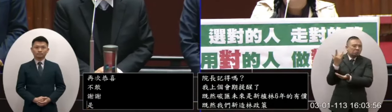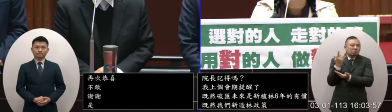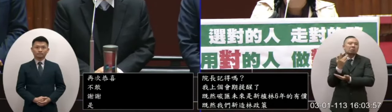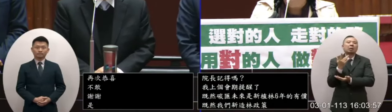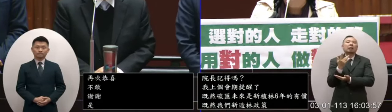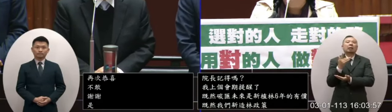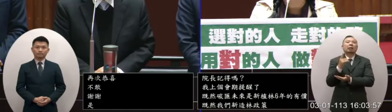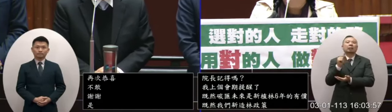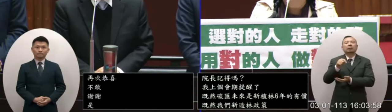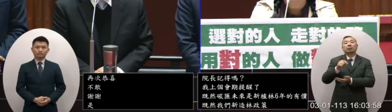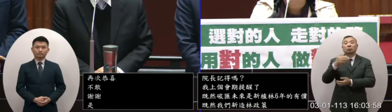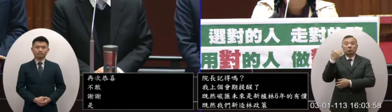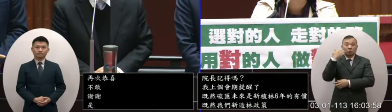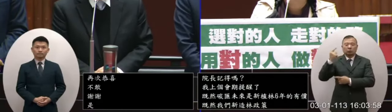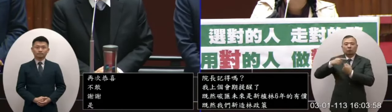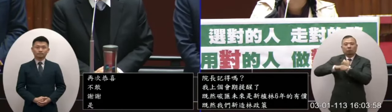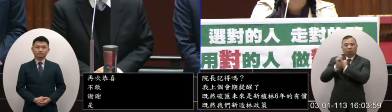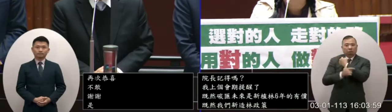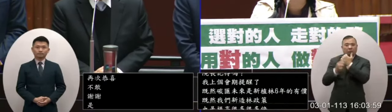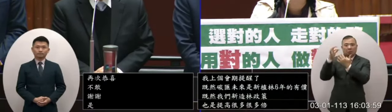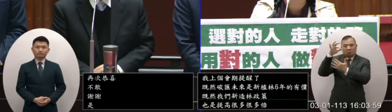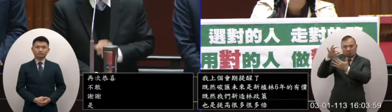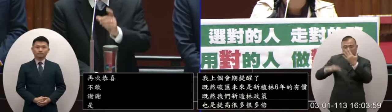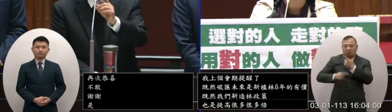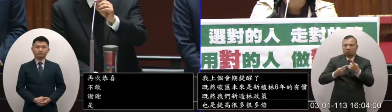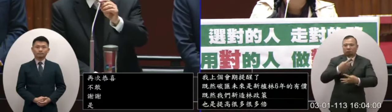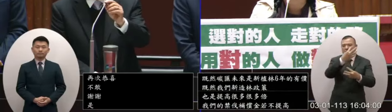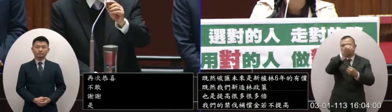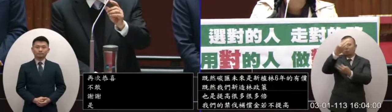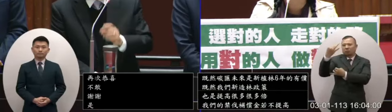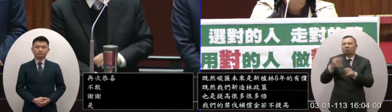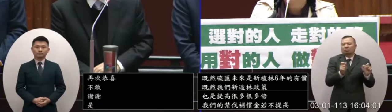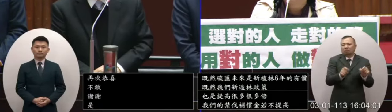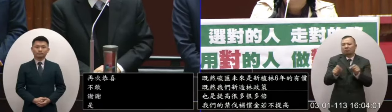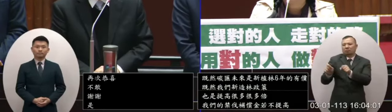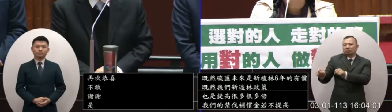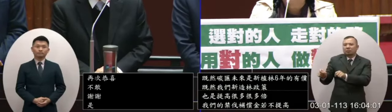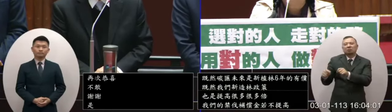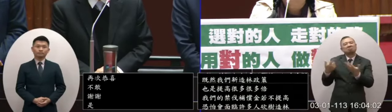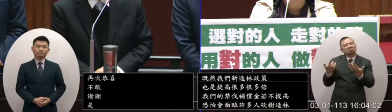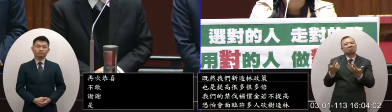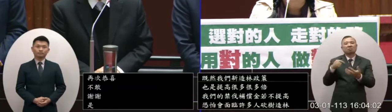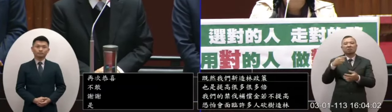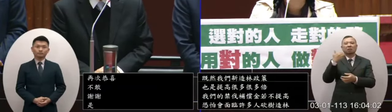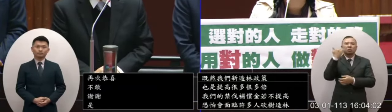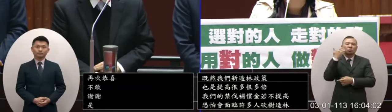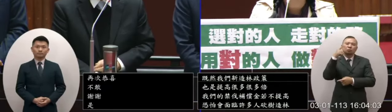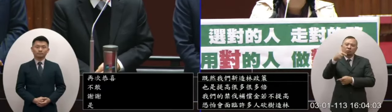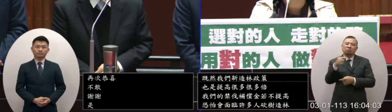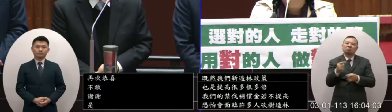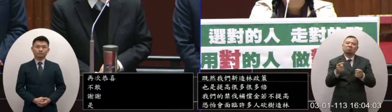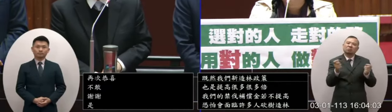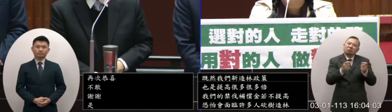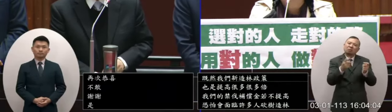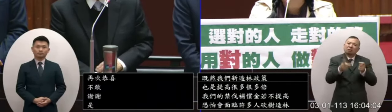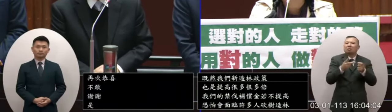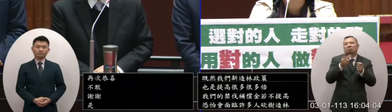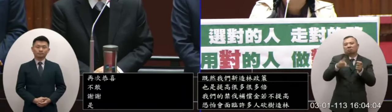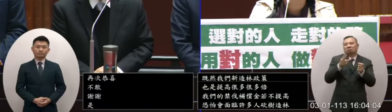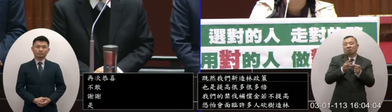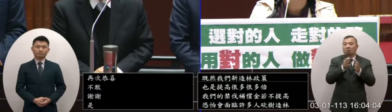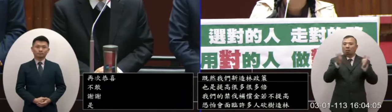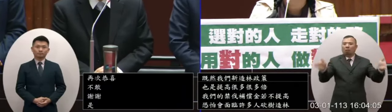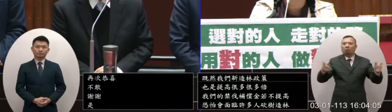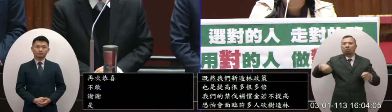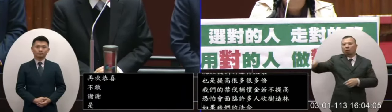的法令没有配合其成同步上路，你不要说慢个2年3年，很可能这2年3年就很多人